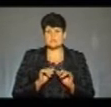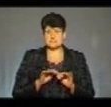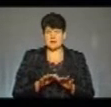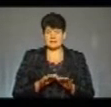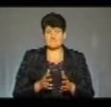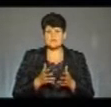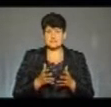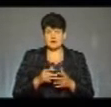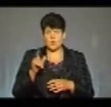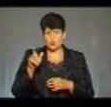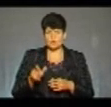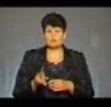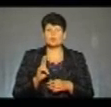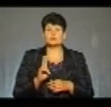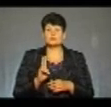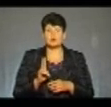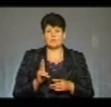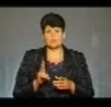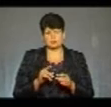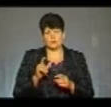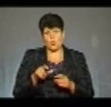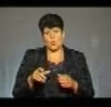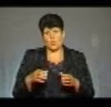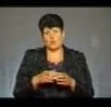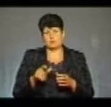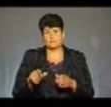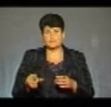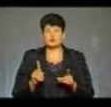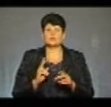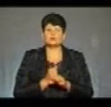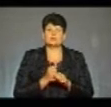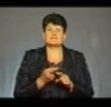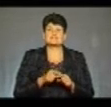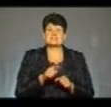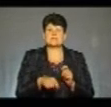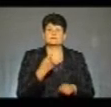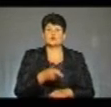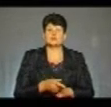особи, яка вчинила, чи осіб, які вчинили цей злочин.